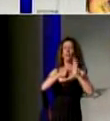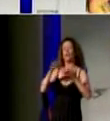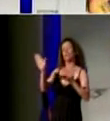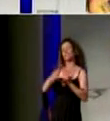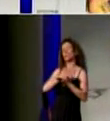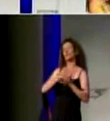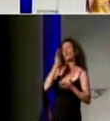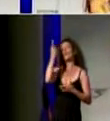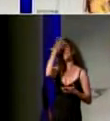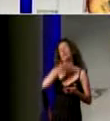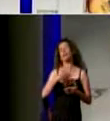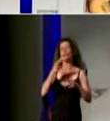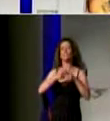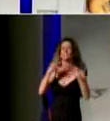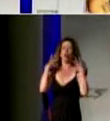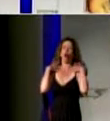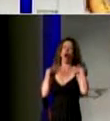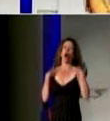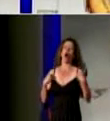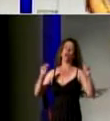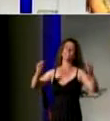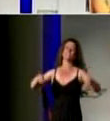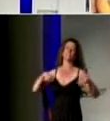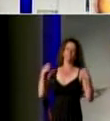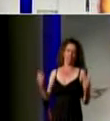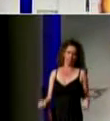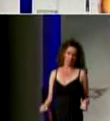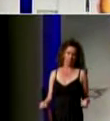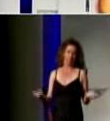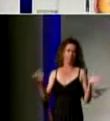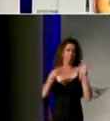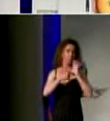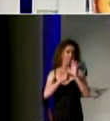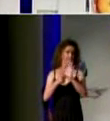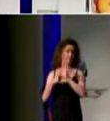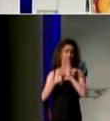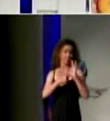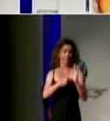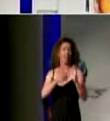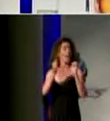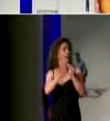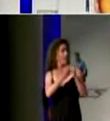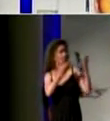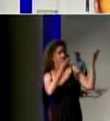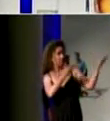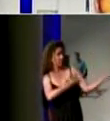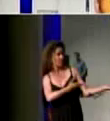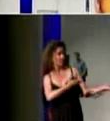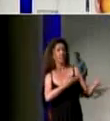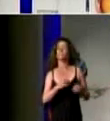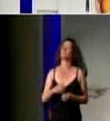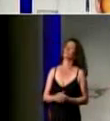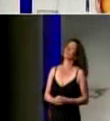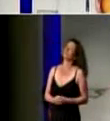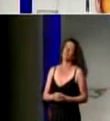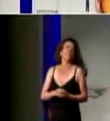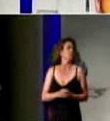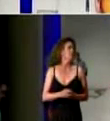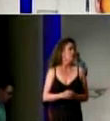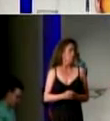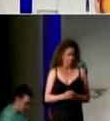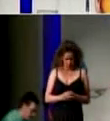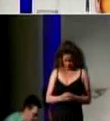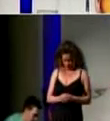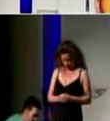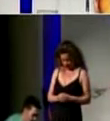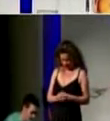belle chanson « Ordinaire ». Alors, on va vous faire ça, en compagnie des Muses et Anthony en solo.